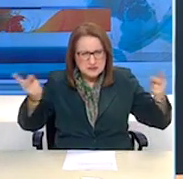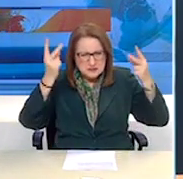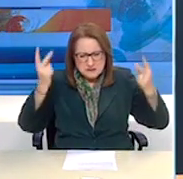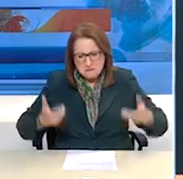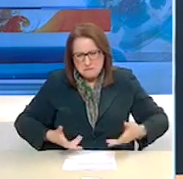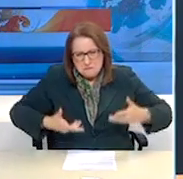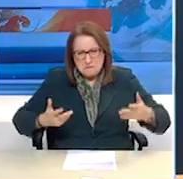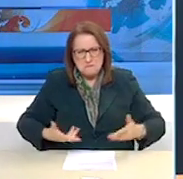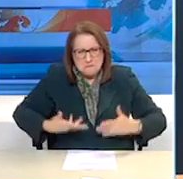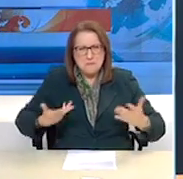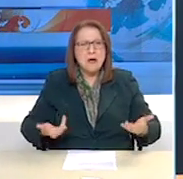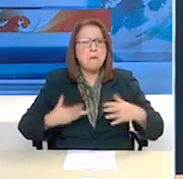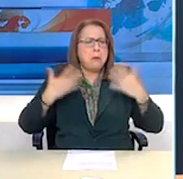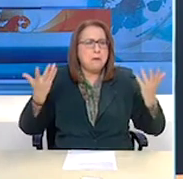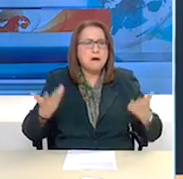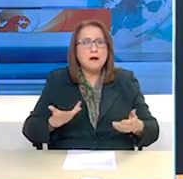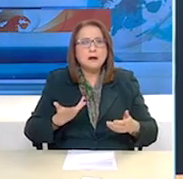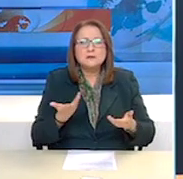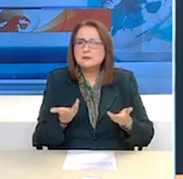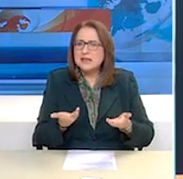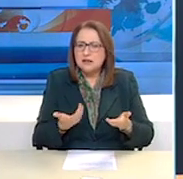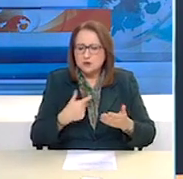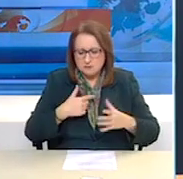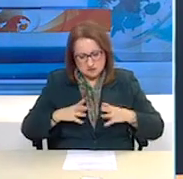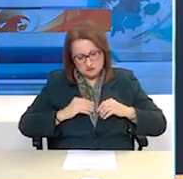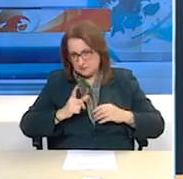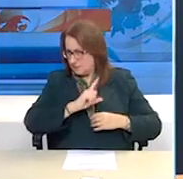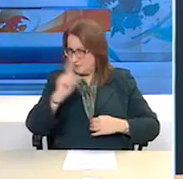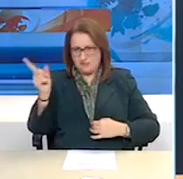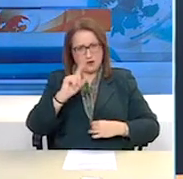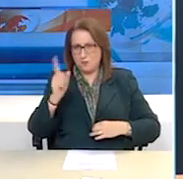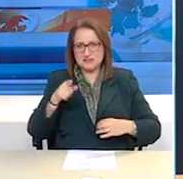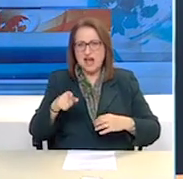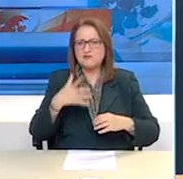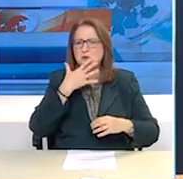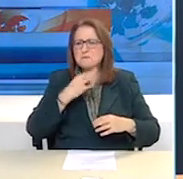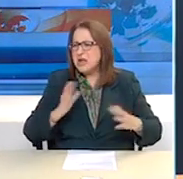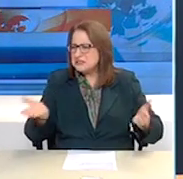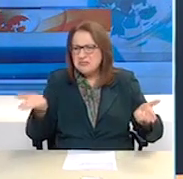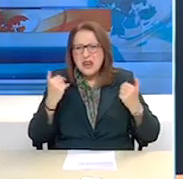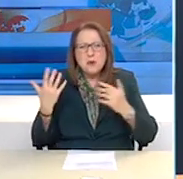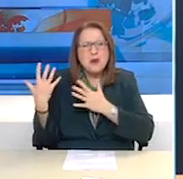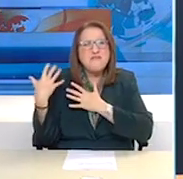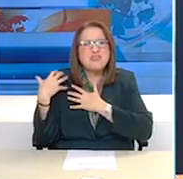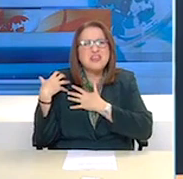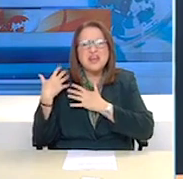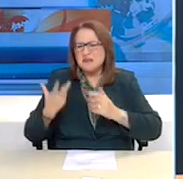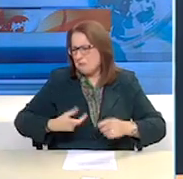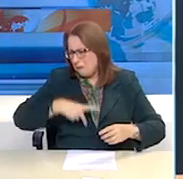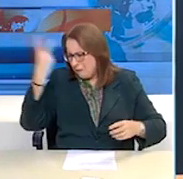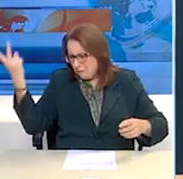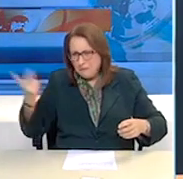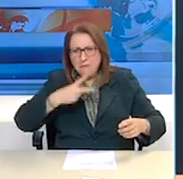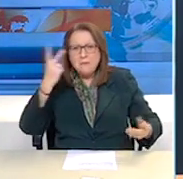κίνδυνο της δημόσιας υγείας, ότι δεν θα ανεχτούμε την ανεύθυνη στάση τους. Στάση που απονομεύει την πατριωτική προσπάθεια των πολλών. Στάση που